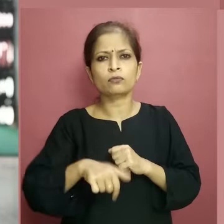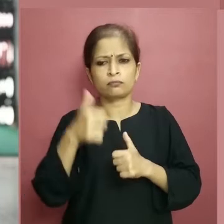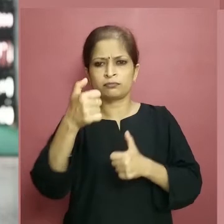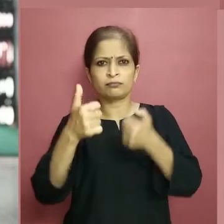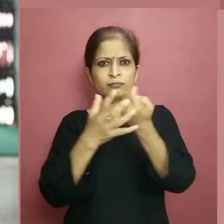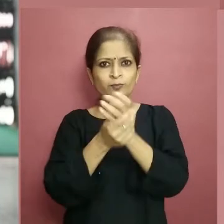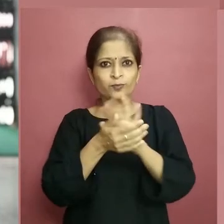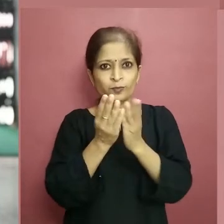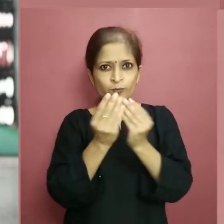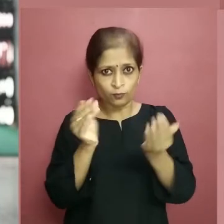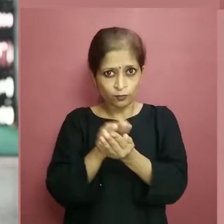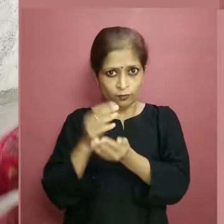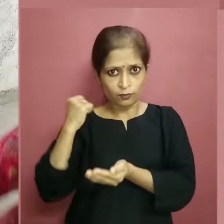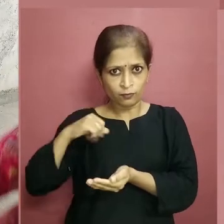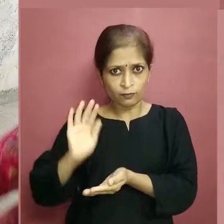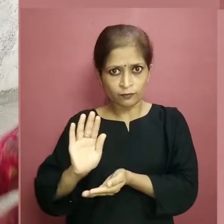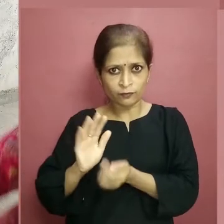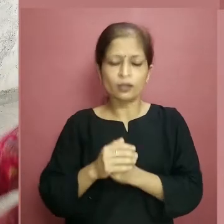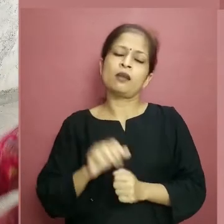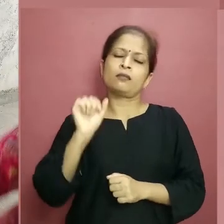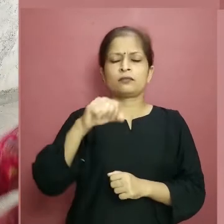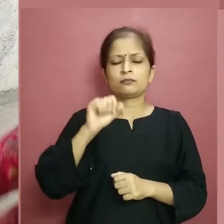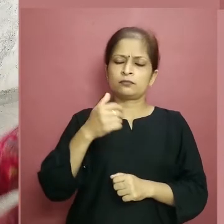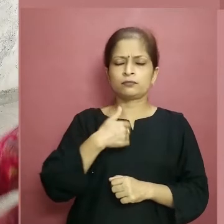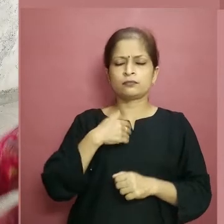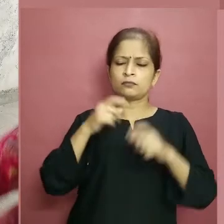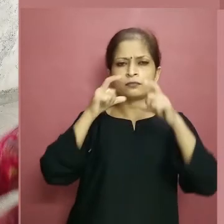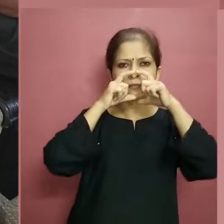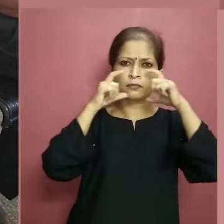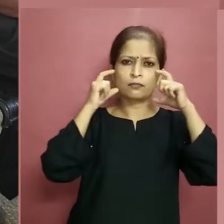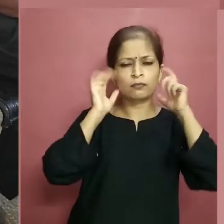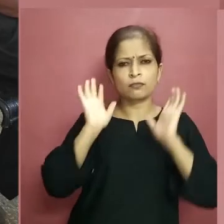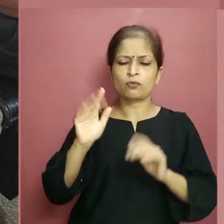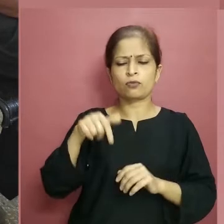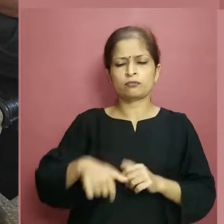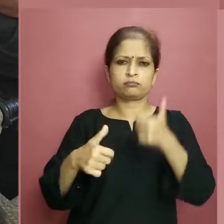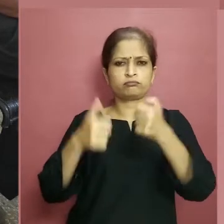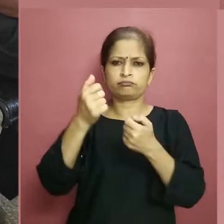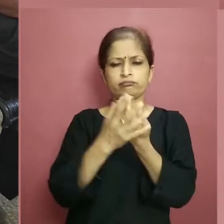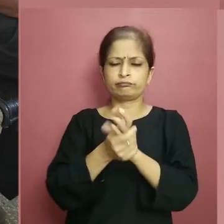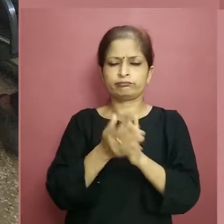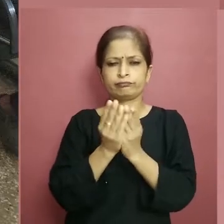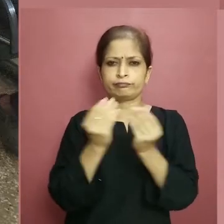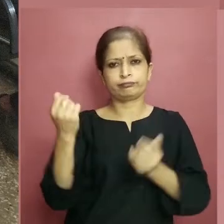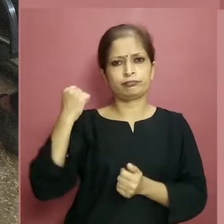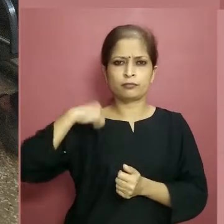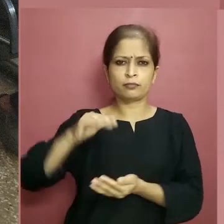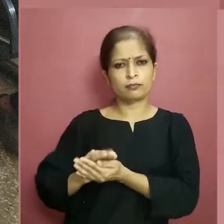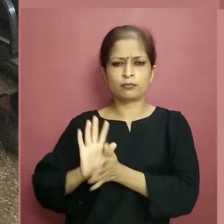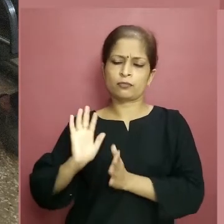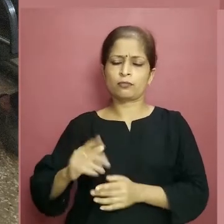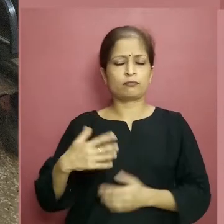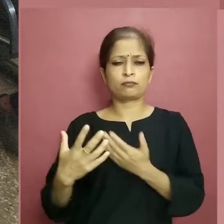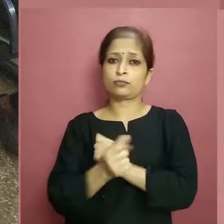तो पहना ही होगा और सैनिटाइजर भी साथ कैरी कर रही होगी। हाँ भाई जी, मास्क तो पहना ही है और सैनिटाइजर